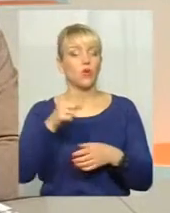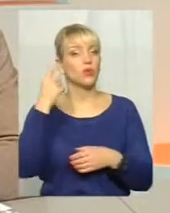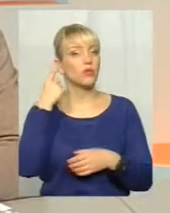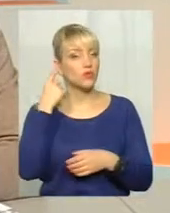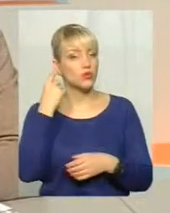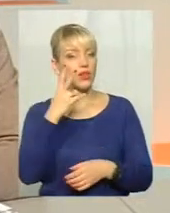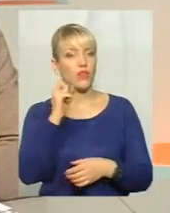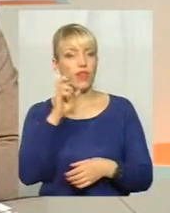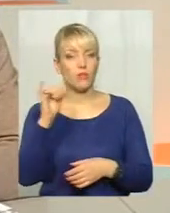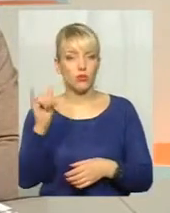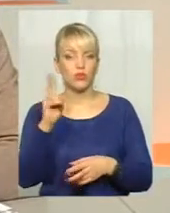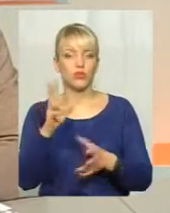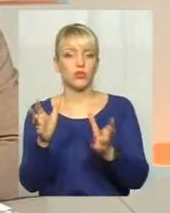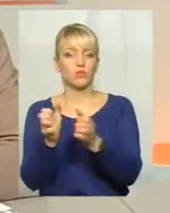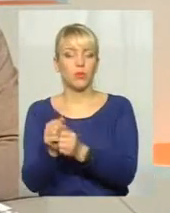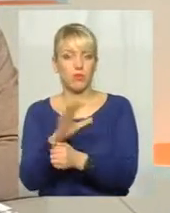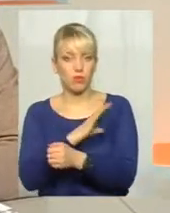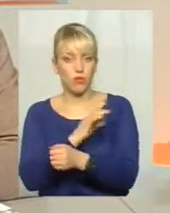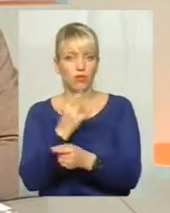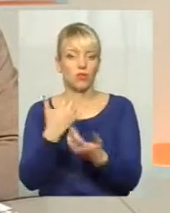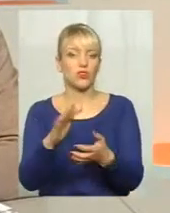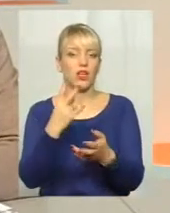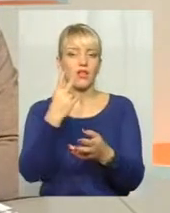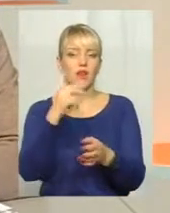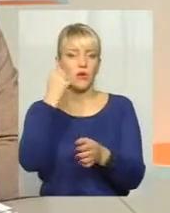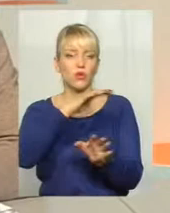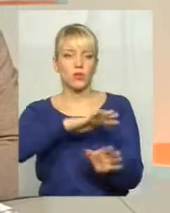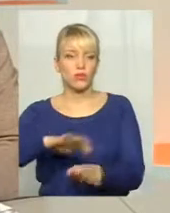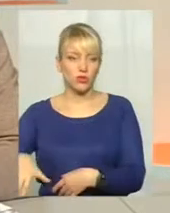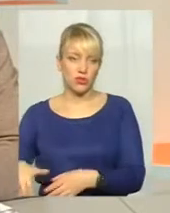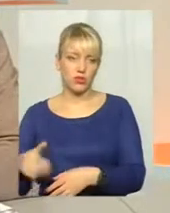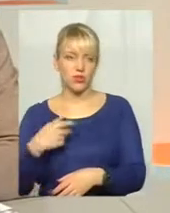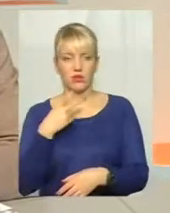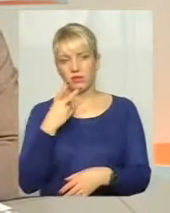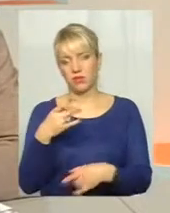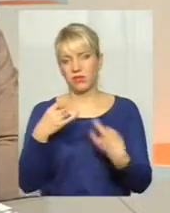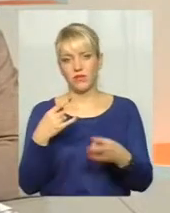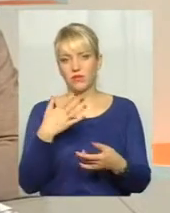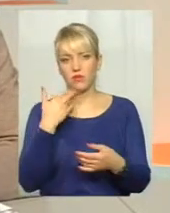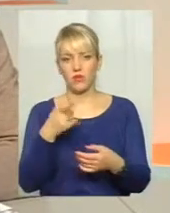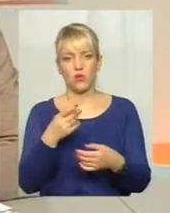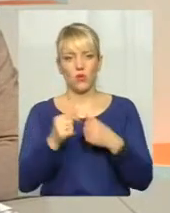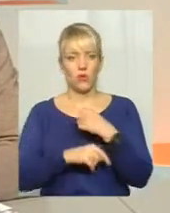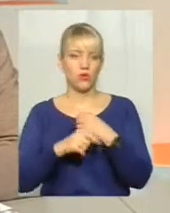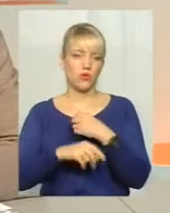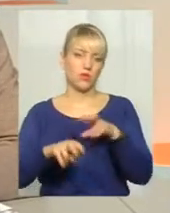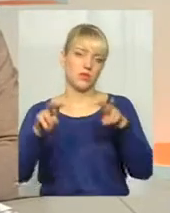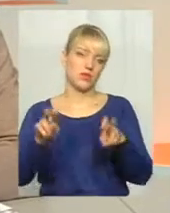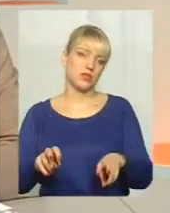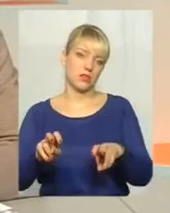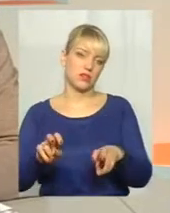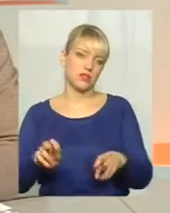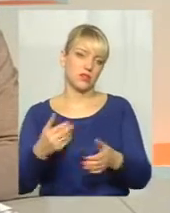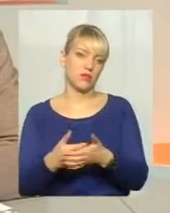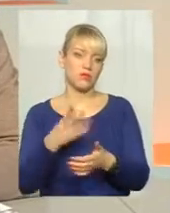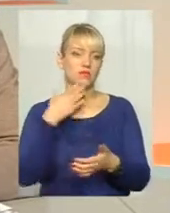НАБУ когось зловив, а потім через два роки, як вони не дивляться телевізор, а той самий корупціонер сидить там